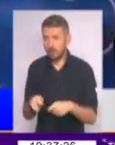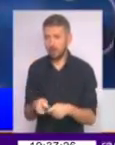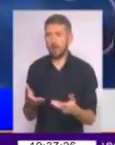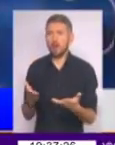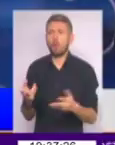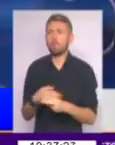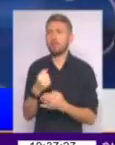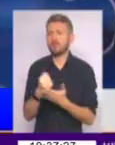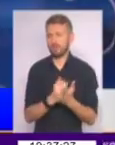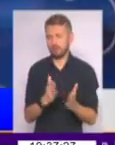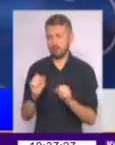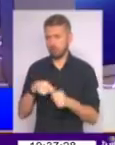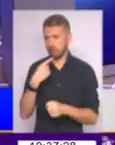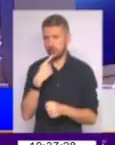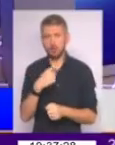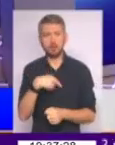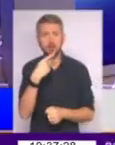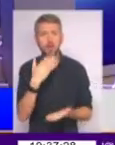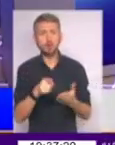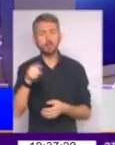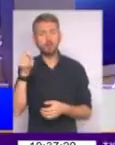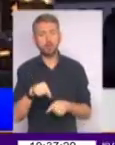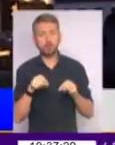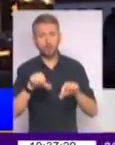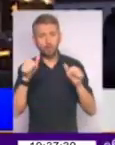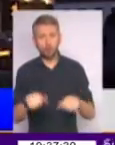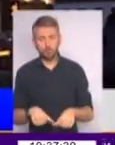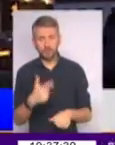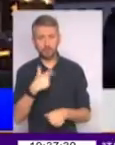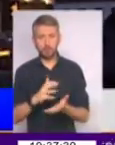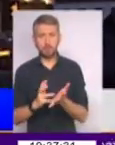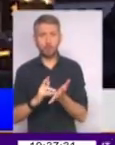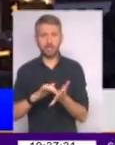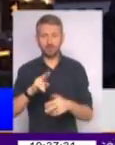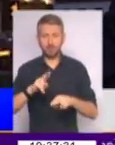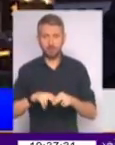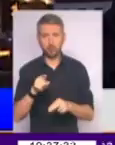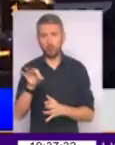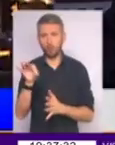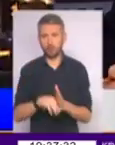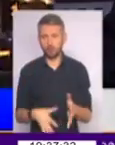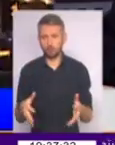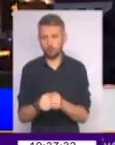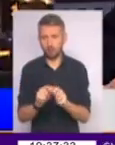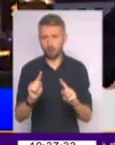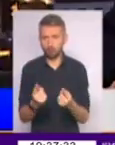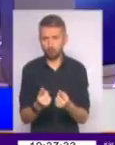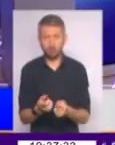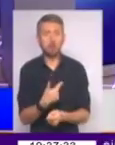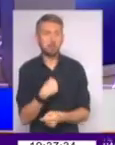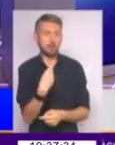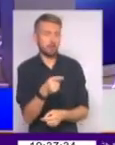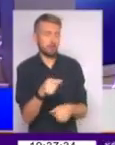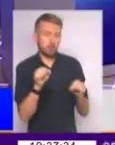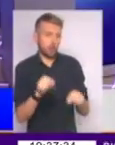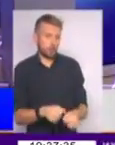можна говорити? Ну, мова йде про те, що якщо вони приїдуть сюди оформлювати собі біометричний паспорт, то їх одразу арештують. Будемо... І ми даємо їм можливість. Будь